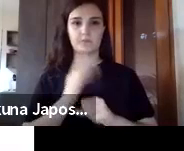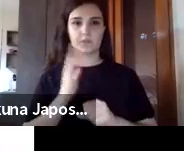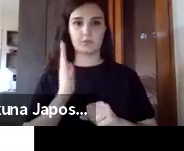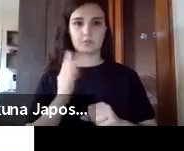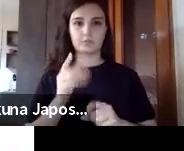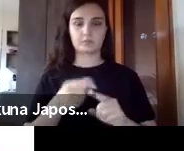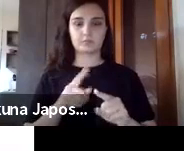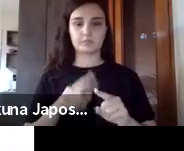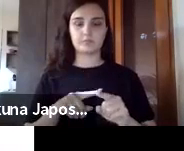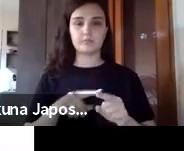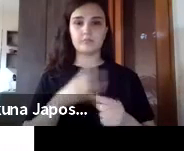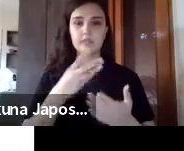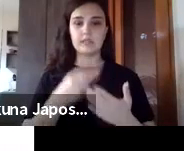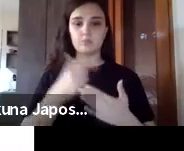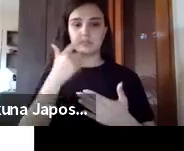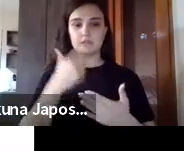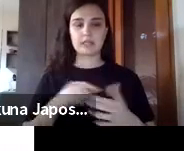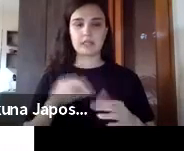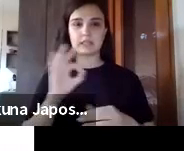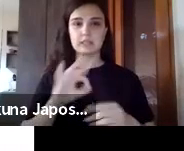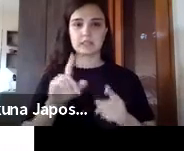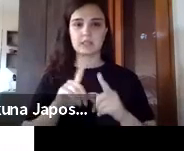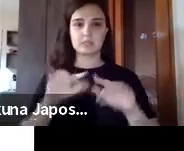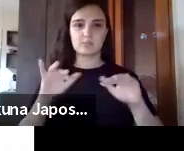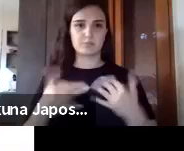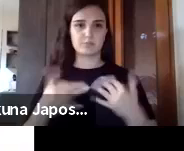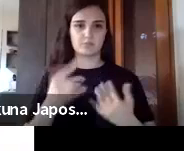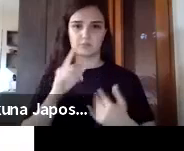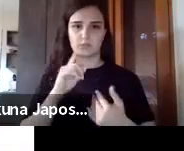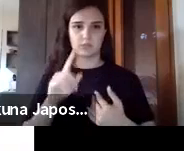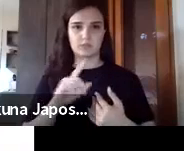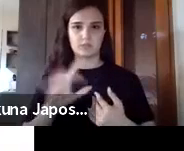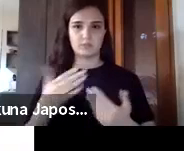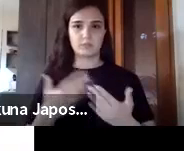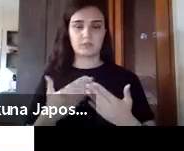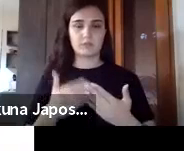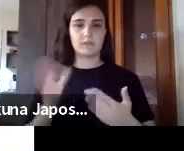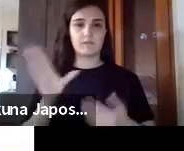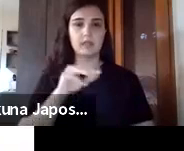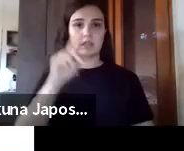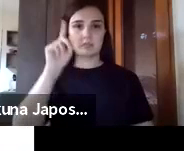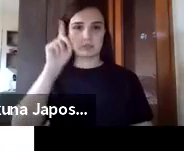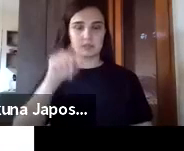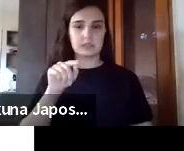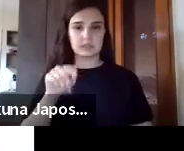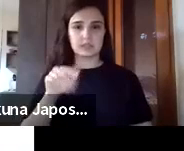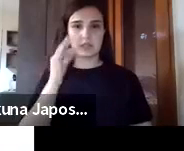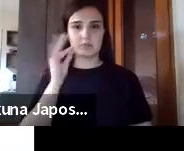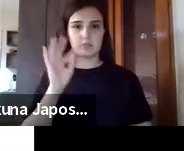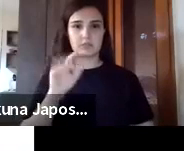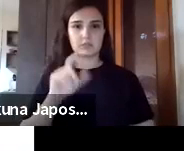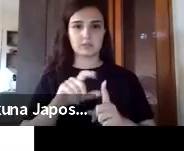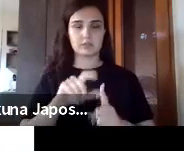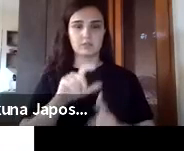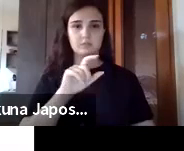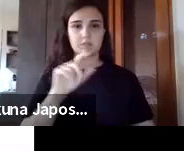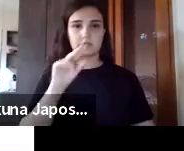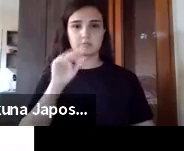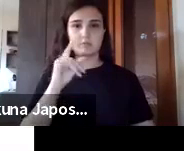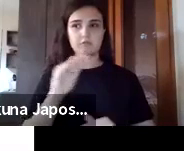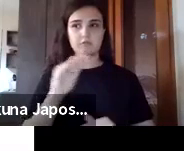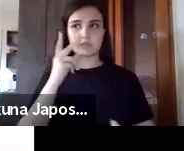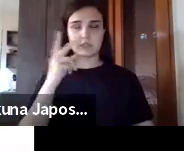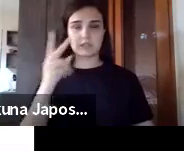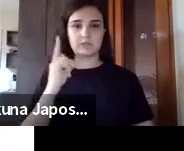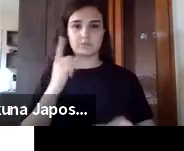არ მიიყვანს თავის თავს, ასე ვთქვათ, გადაწვამდე, იმიტომ რომ ალბათ ყველამ ვიცით ეს გამოთქმა ხო, რომ ბავშვი ხედავს,